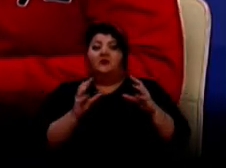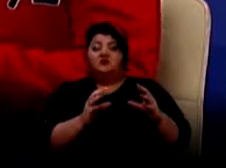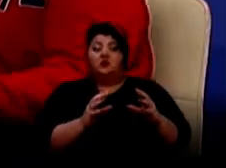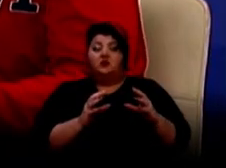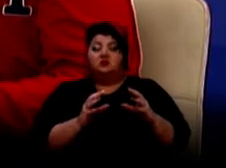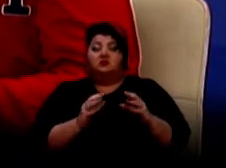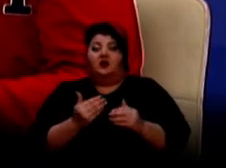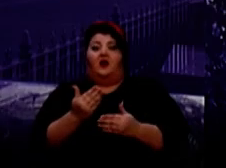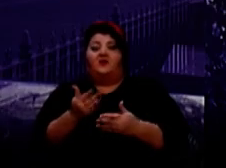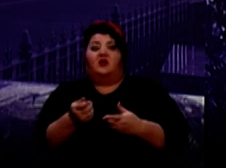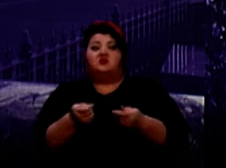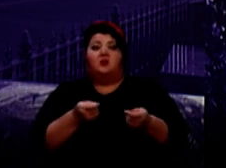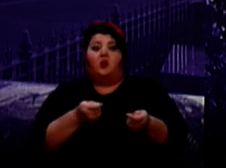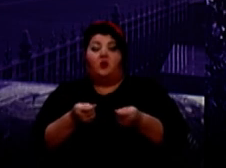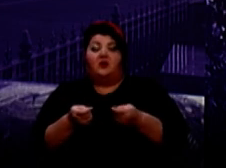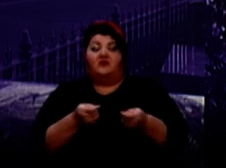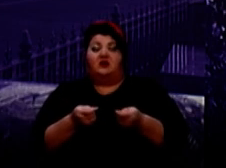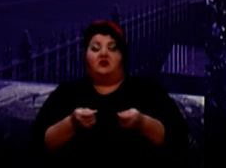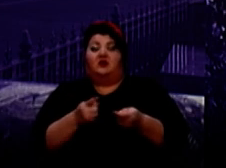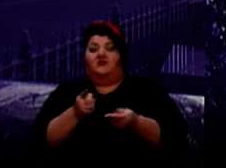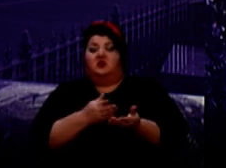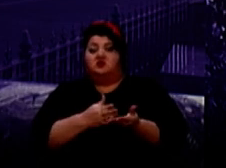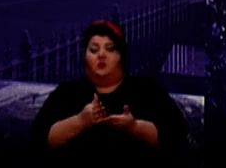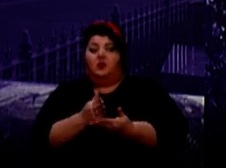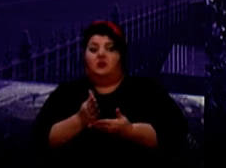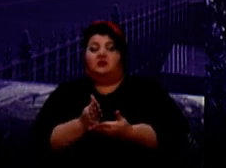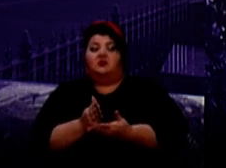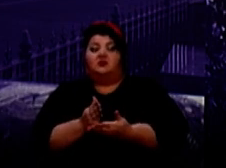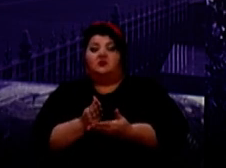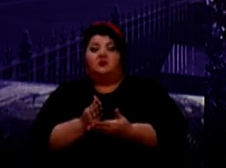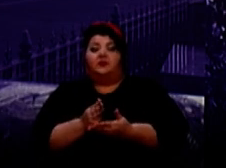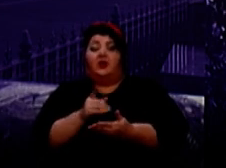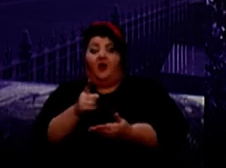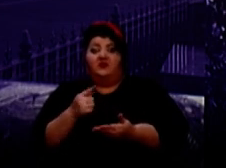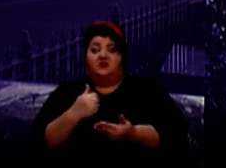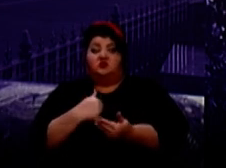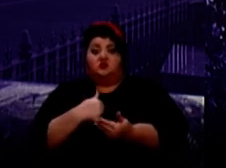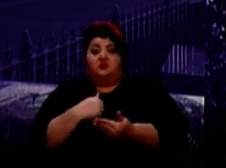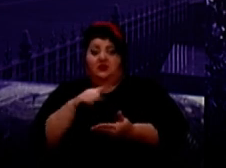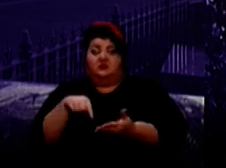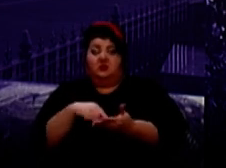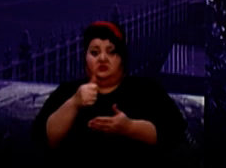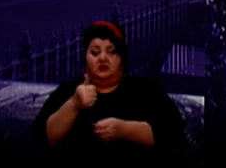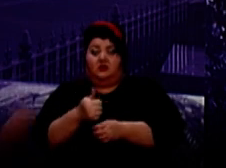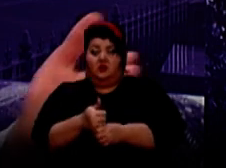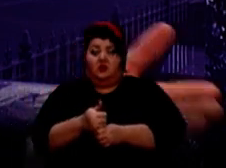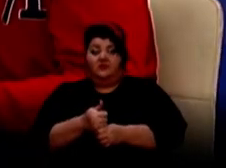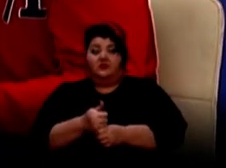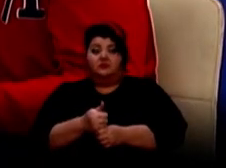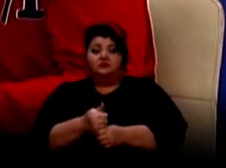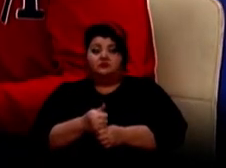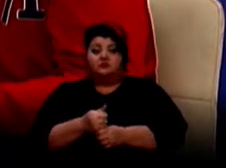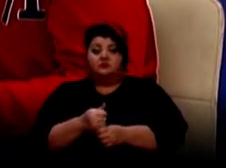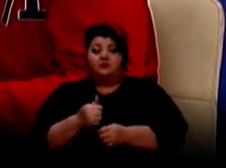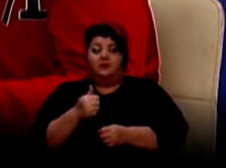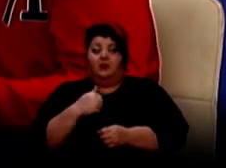вдати, щоб сидіння можна було сісти, щоб поле провалювалося. А ви говорите про Кременчук. Це ваші